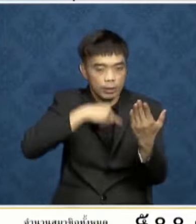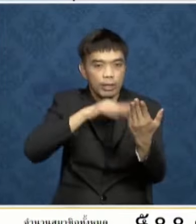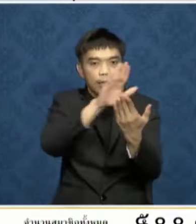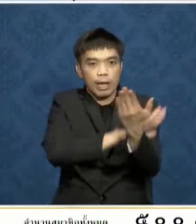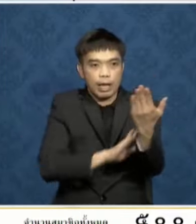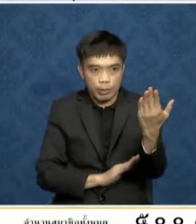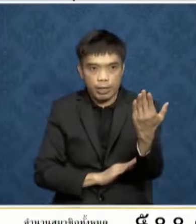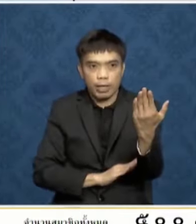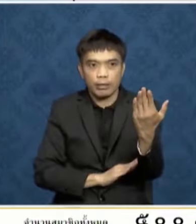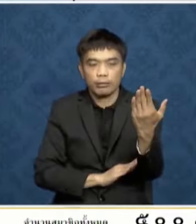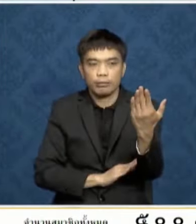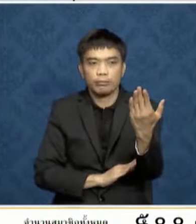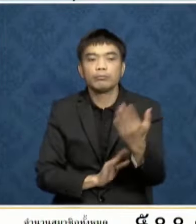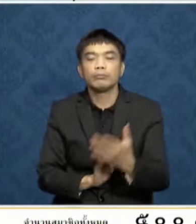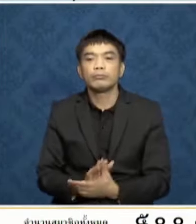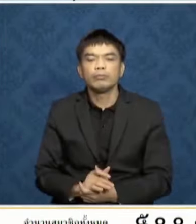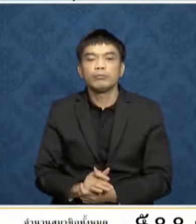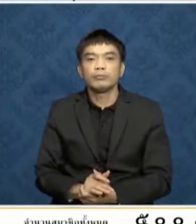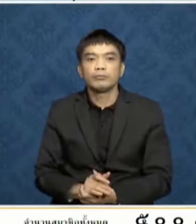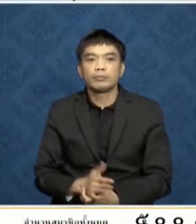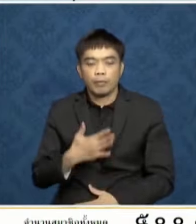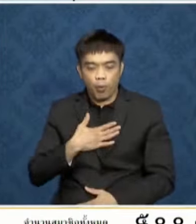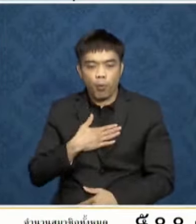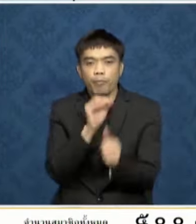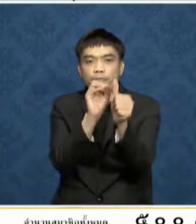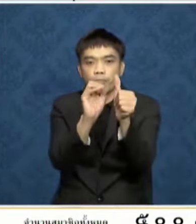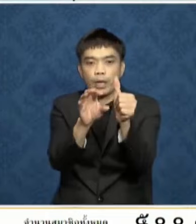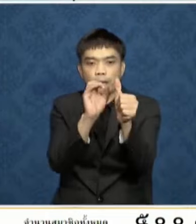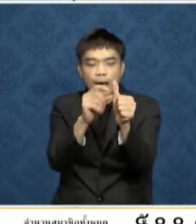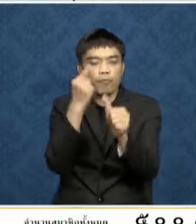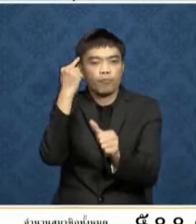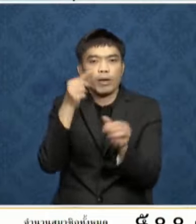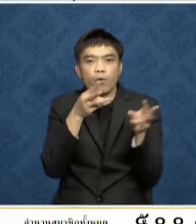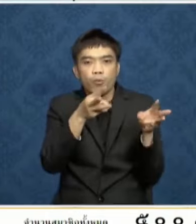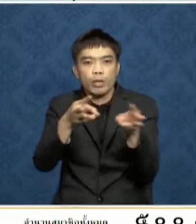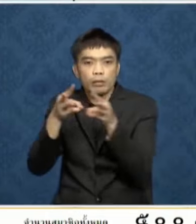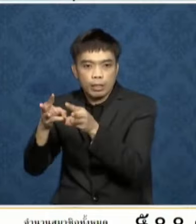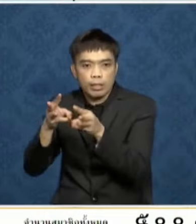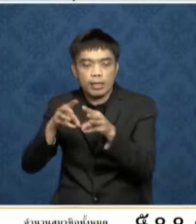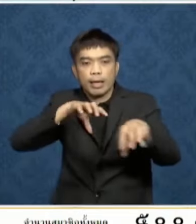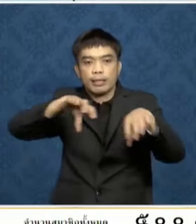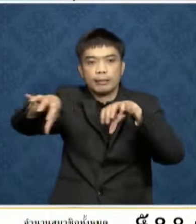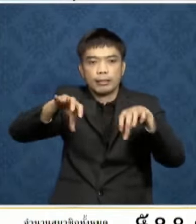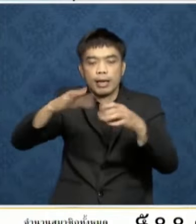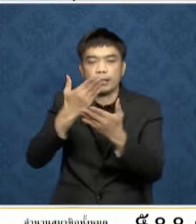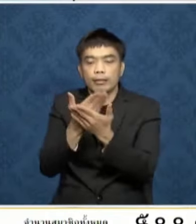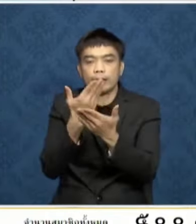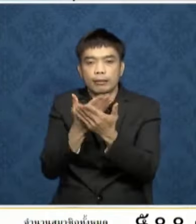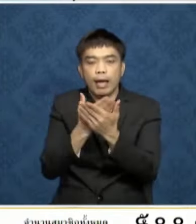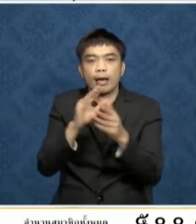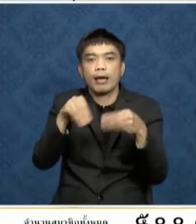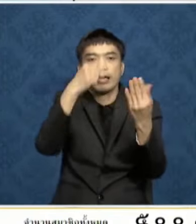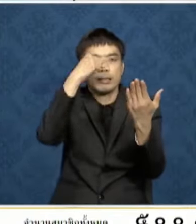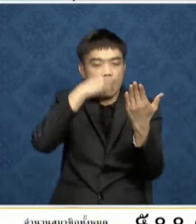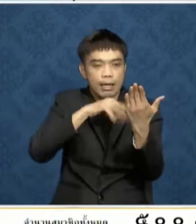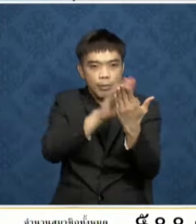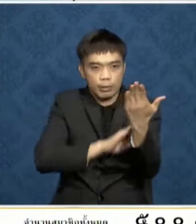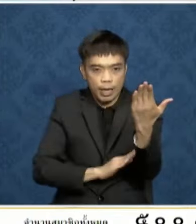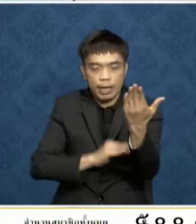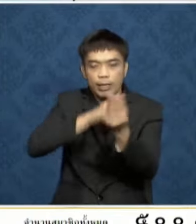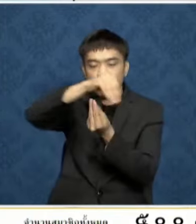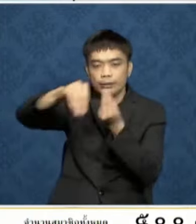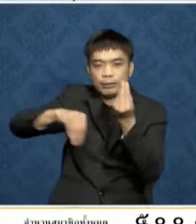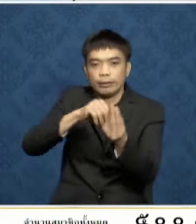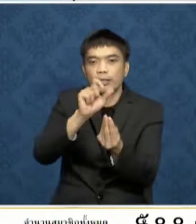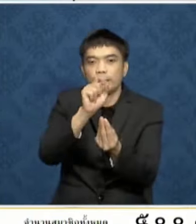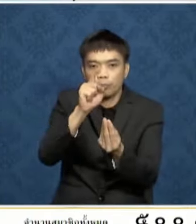ite Thailand้ผมอยากนำมาเสนอไอเดียการจดงบปมาณที่ทำให้ปเทศเราเข้แข็จากภายในพร้มกับได้ประโยชทเศรษกิจสราง